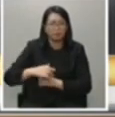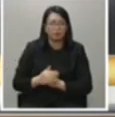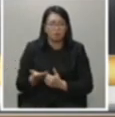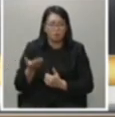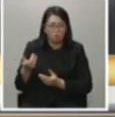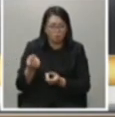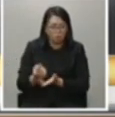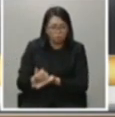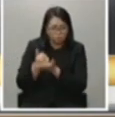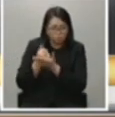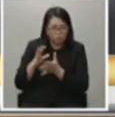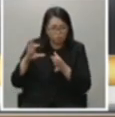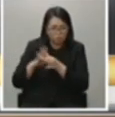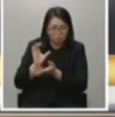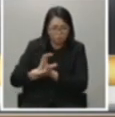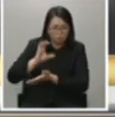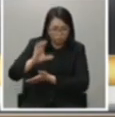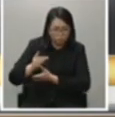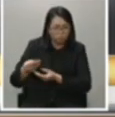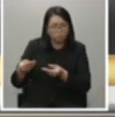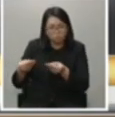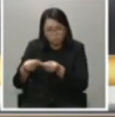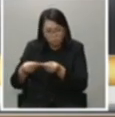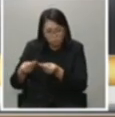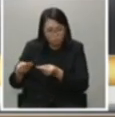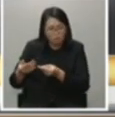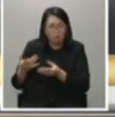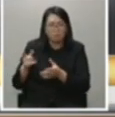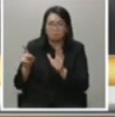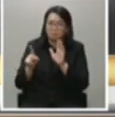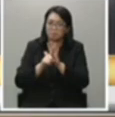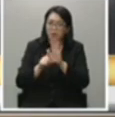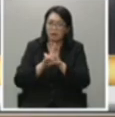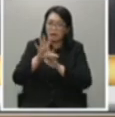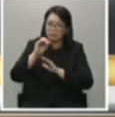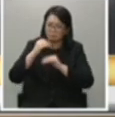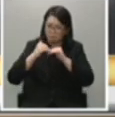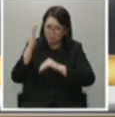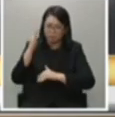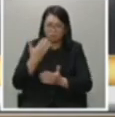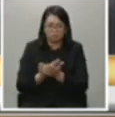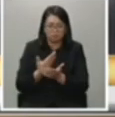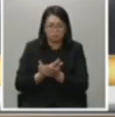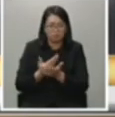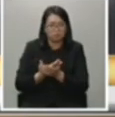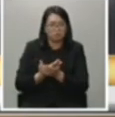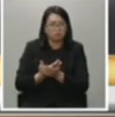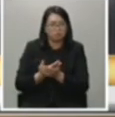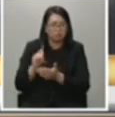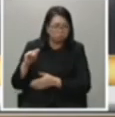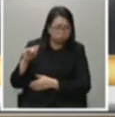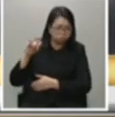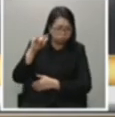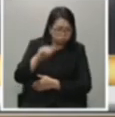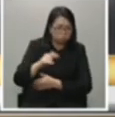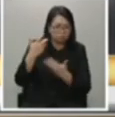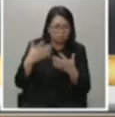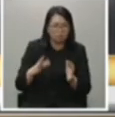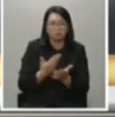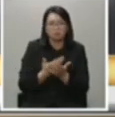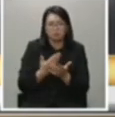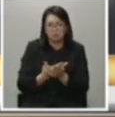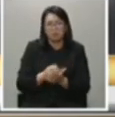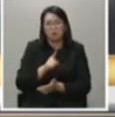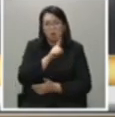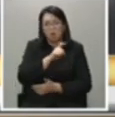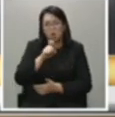จาการค้าการลงทุนไม่น้อยกว่า50ครั้งใช้งบประมาณแผ่นดินในการเดินทางไปแล้วหลายร้